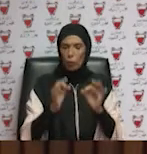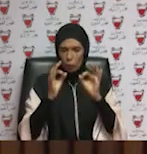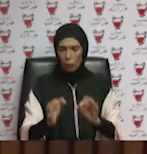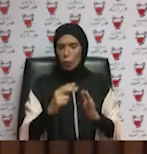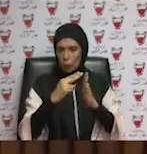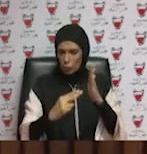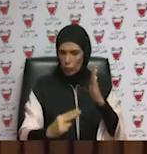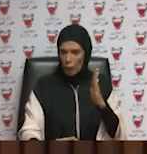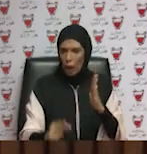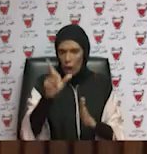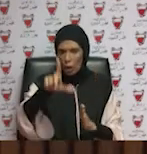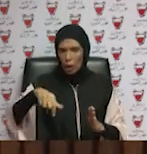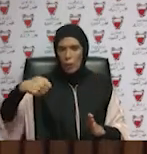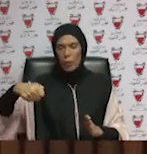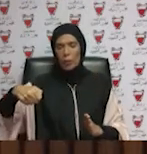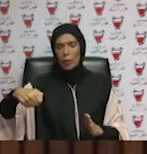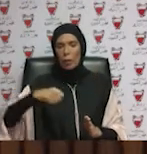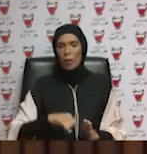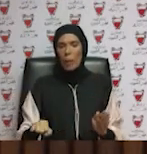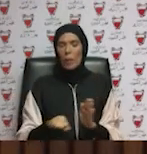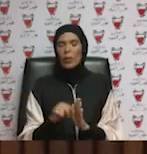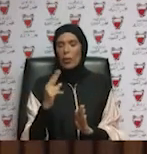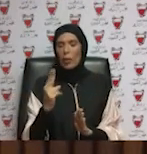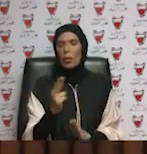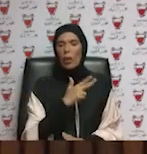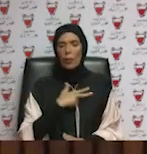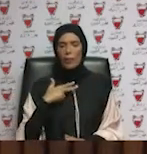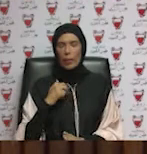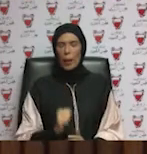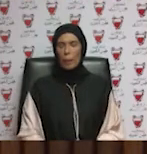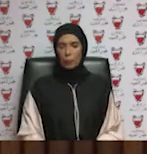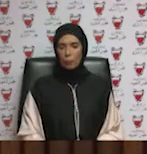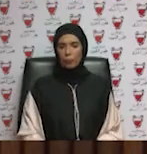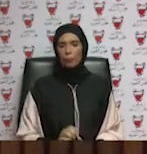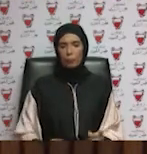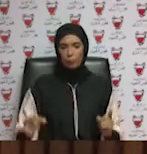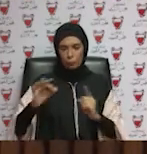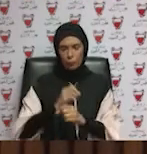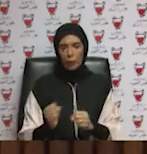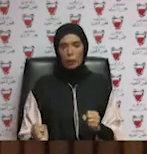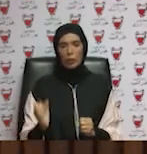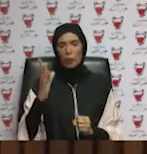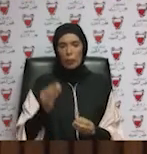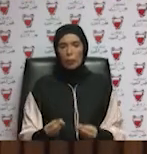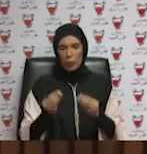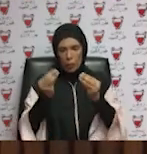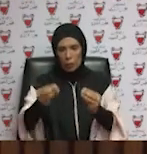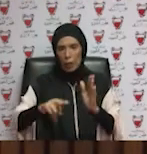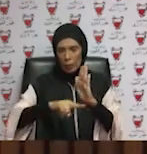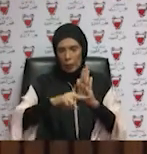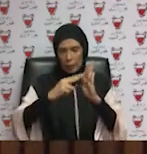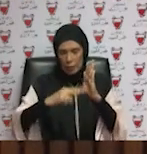بها قرار من الوزير، بينما جاءت المادة الثانية تنفيذية. يهدف مشروع القانون إلى منح أصحاب التراخيص